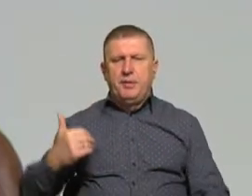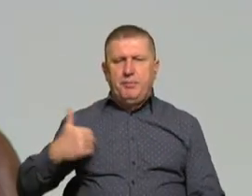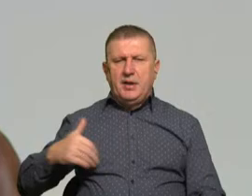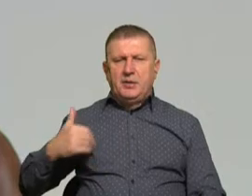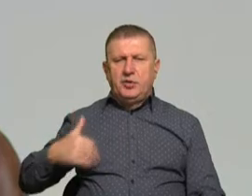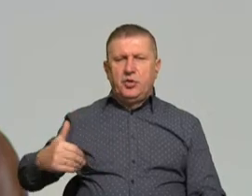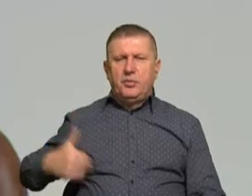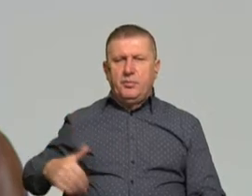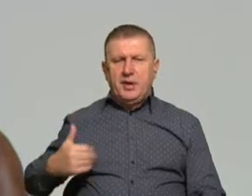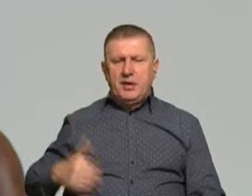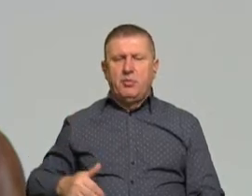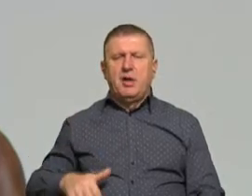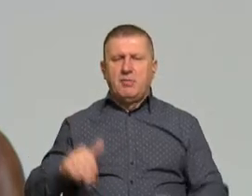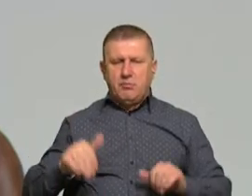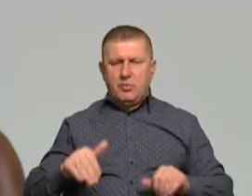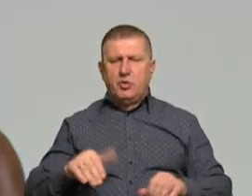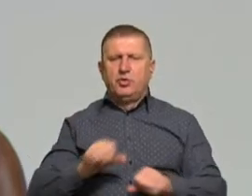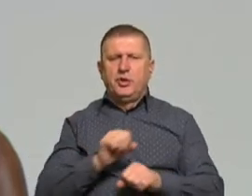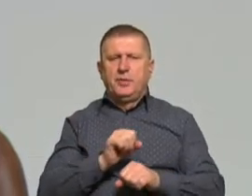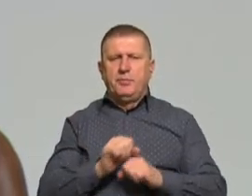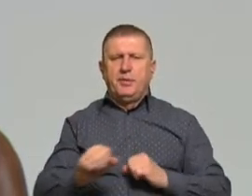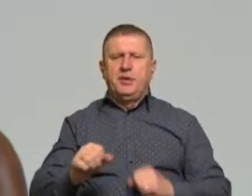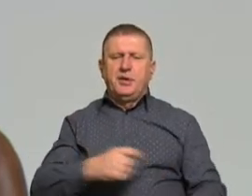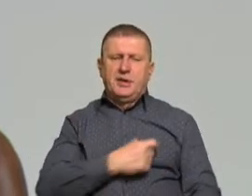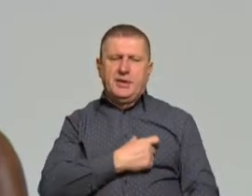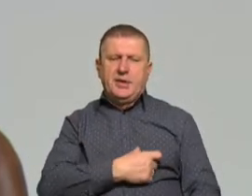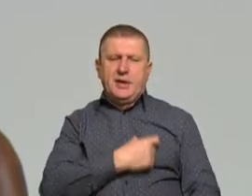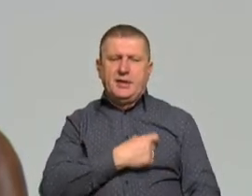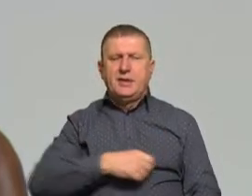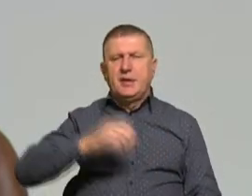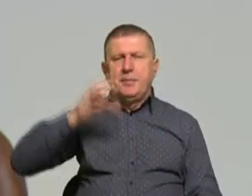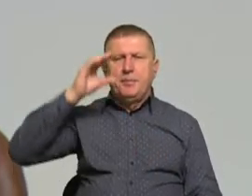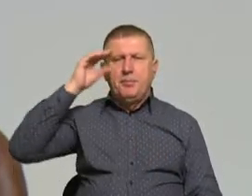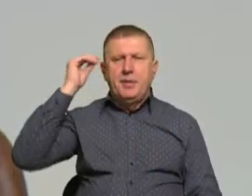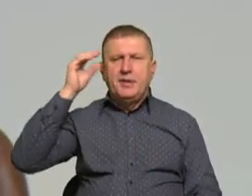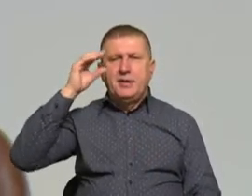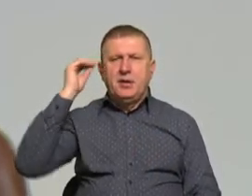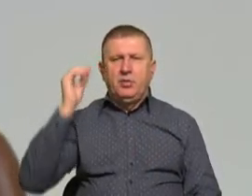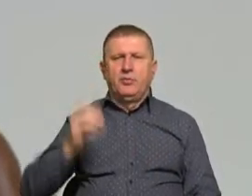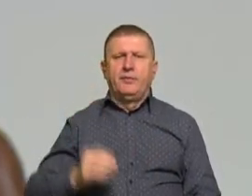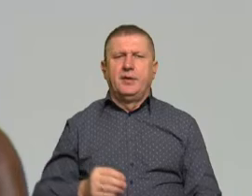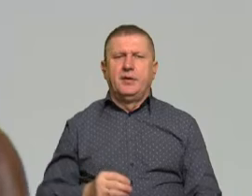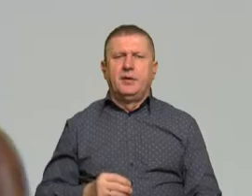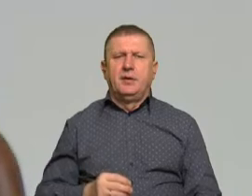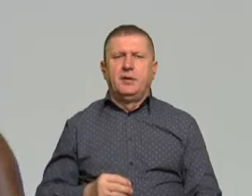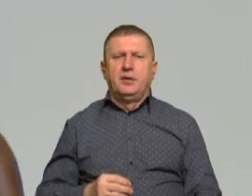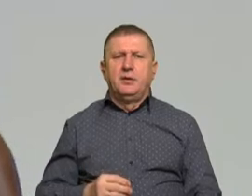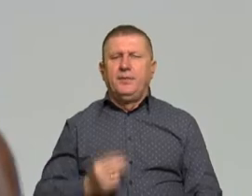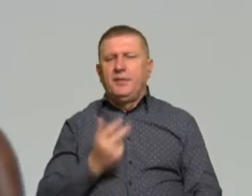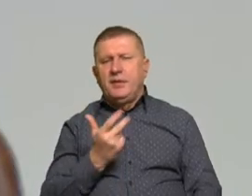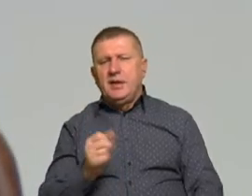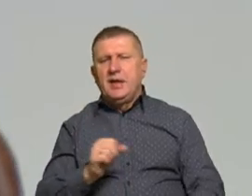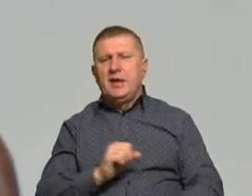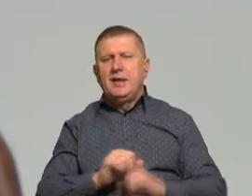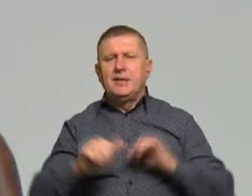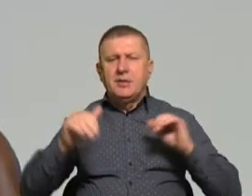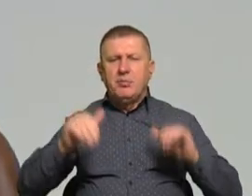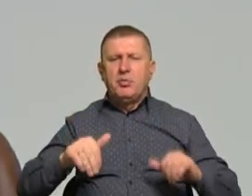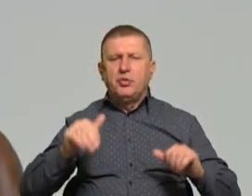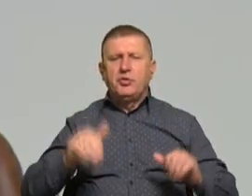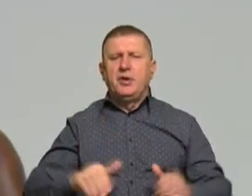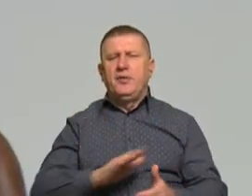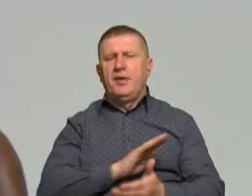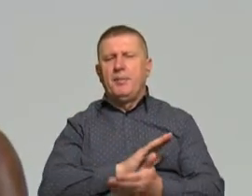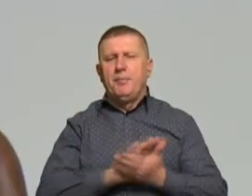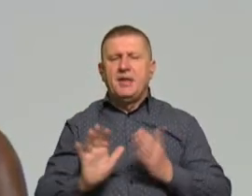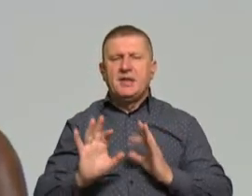Bielsko-Biała jako miasto może być takim sercem Beskidów, ale nie jest to możliwe bez usprawnienia